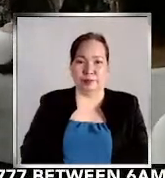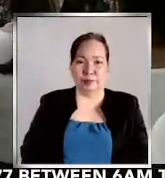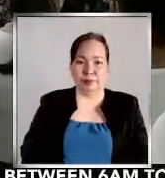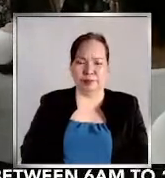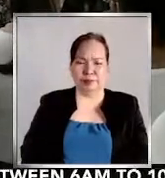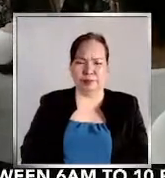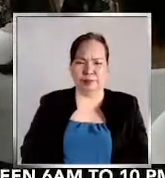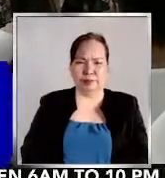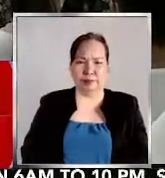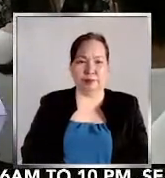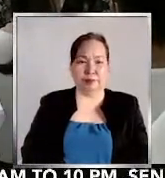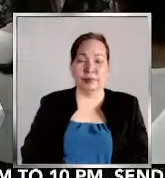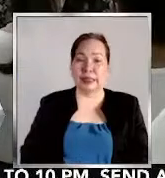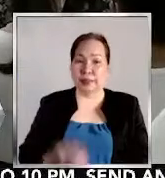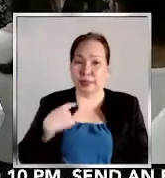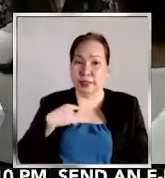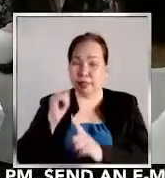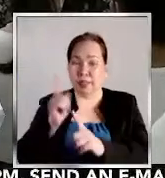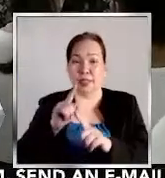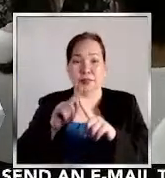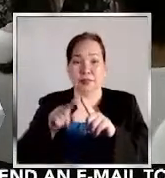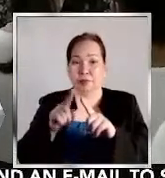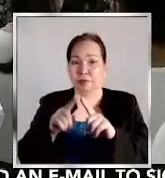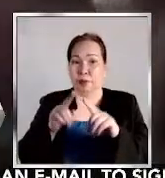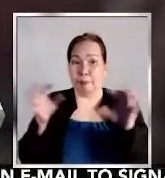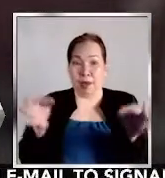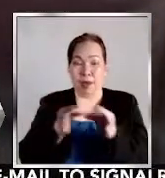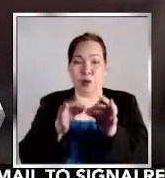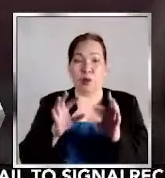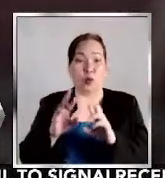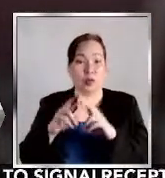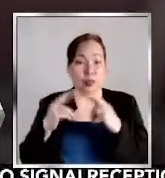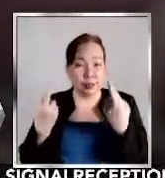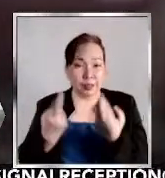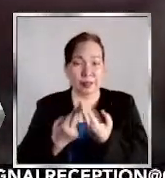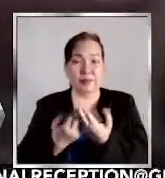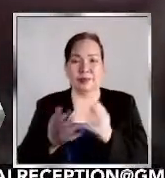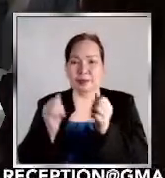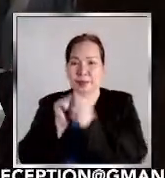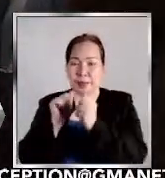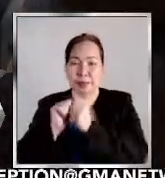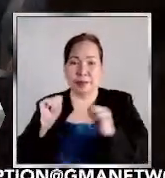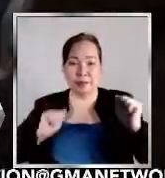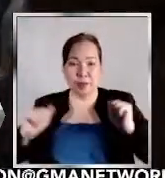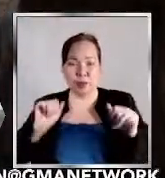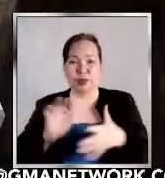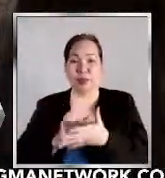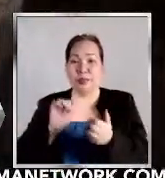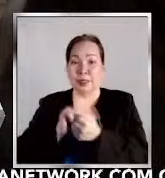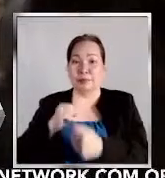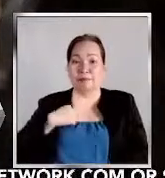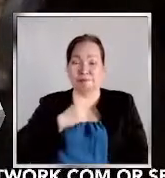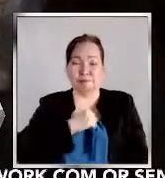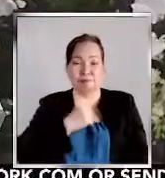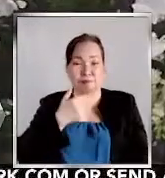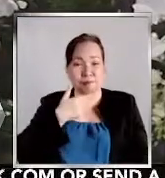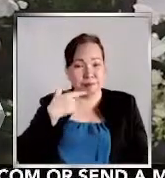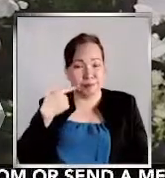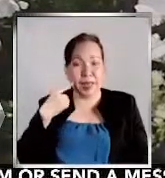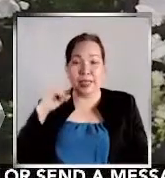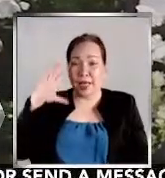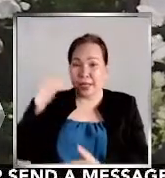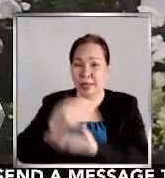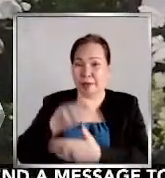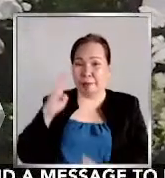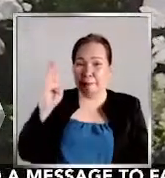Dumalo sa misa ang mga kaanak at kasamahan sa industriya ni Susan Roses, kabilang si Senator Grace Poe at kanyang anak na si Brian.